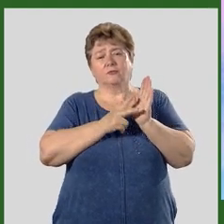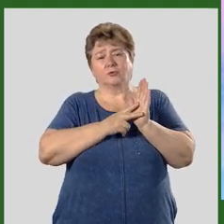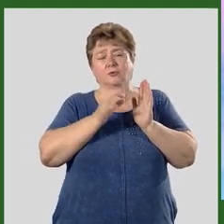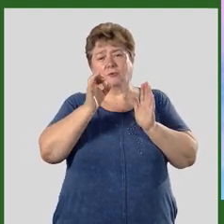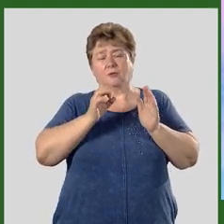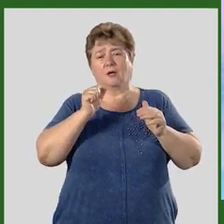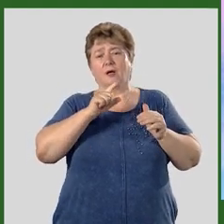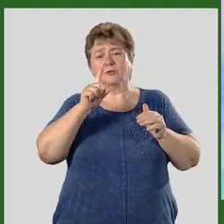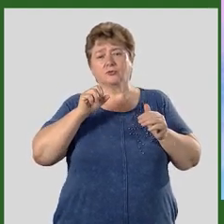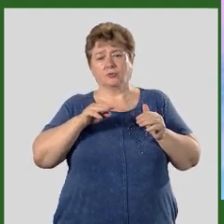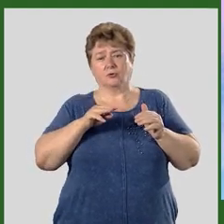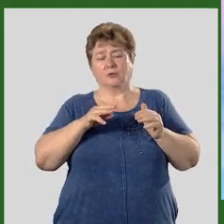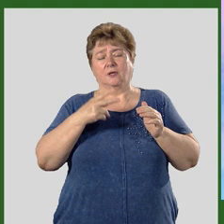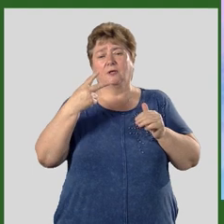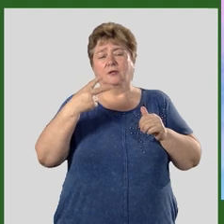78% азота,